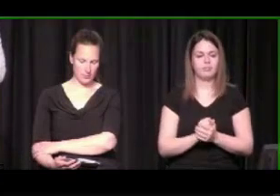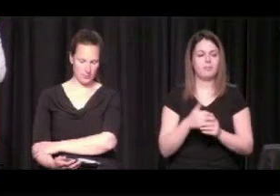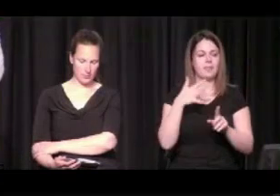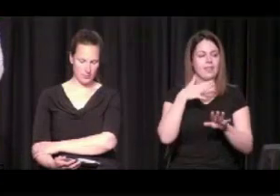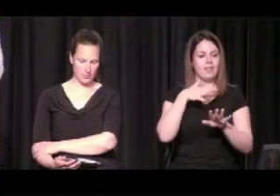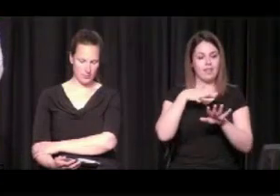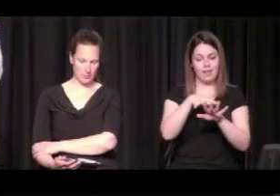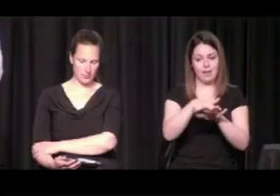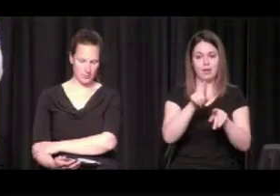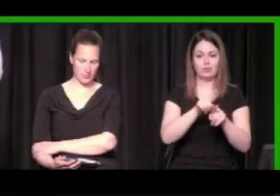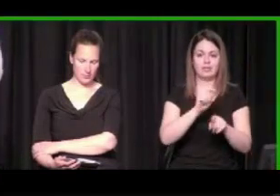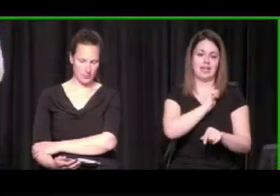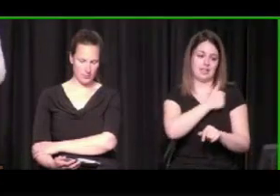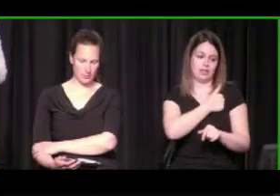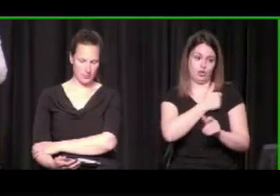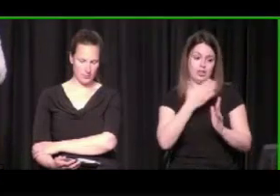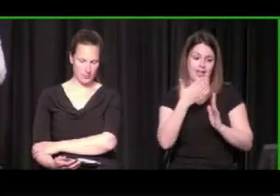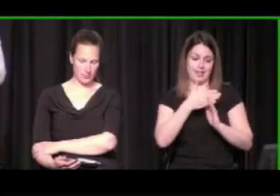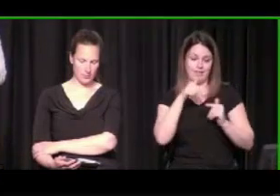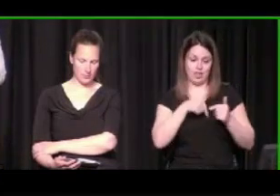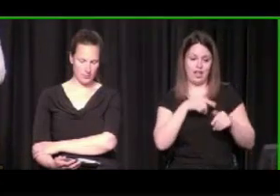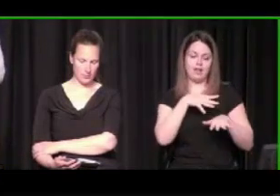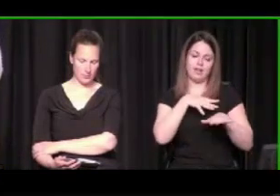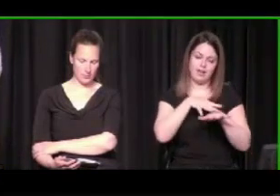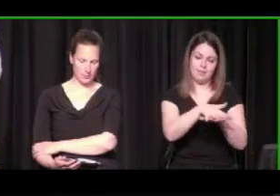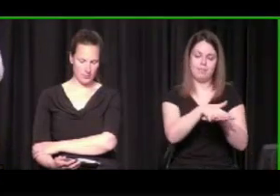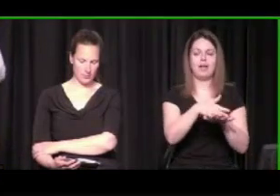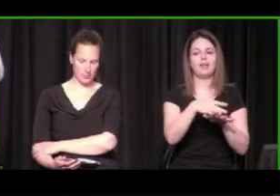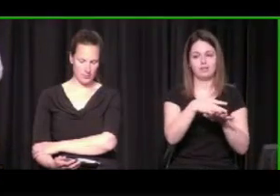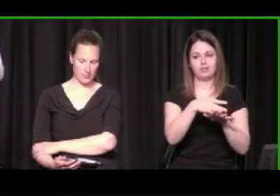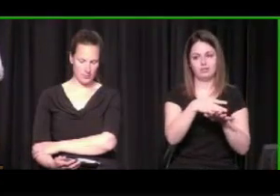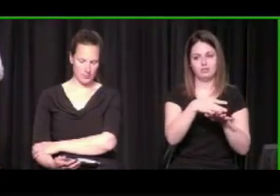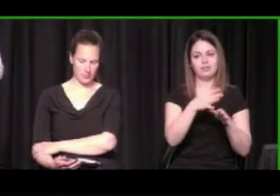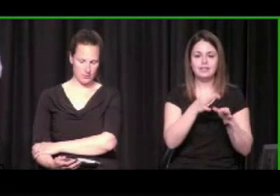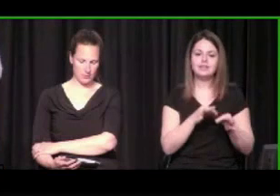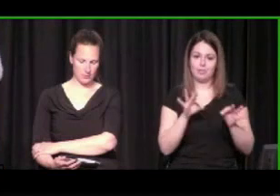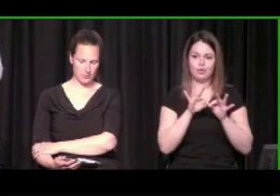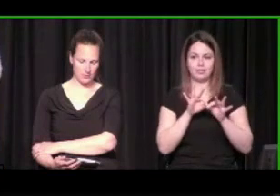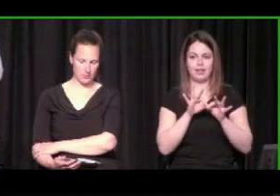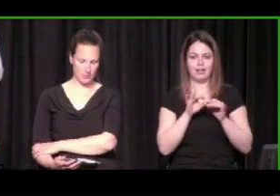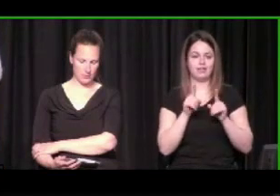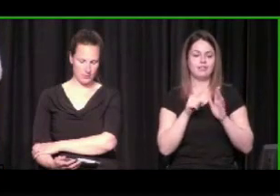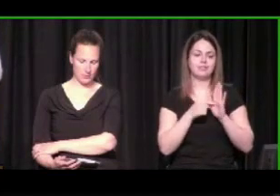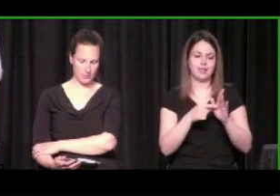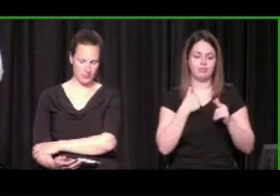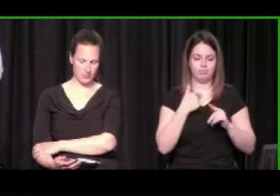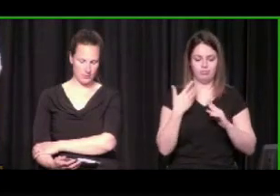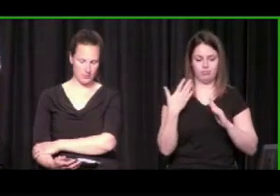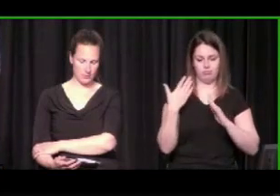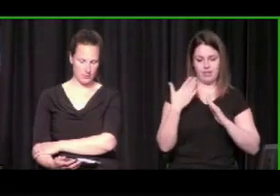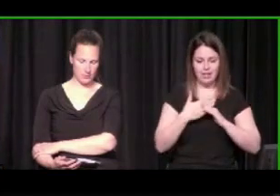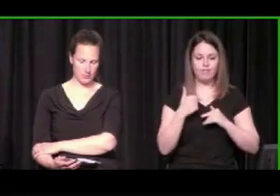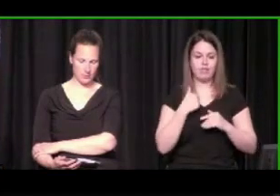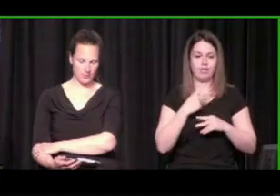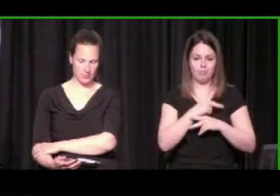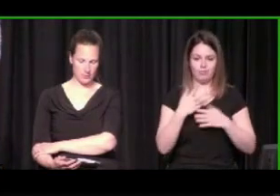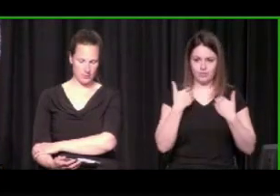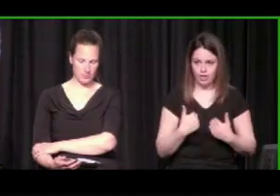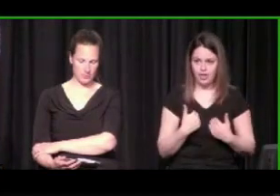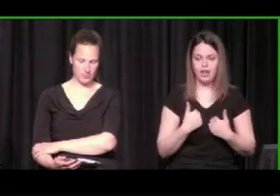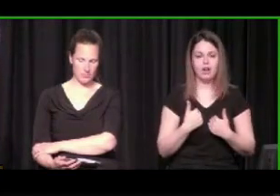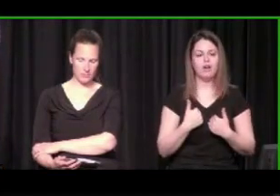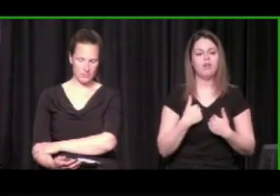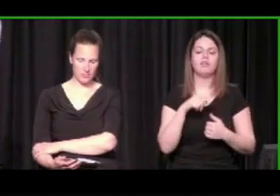L'impact de l'attitude des intervenants sur cette dimension-là est très important, c'est-à-dire que si moi, comme professionnel, comme intervenant, je crois qu'il